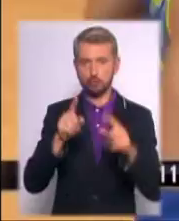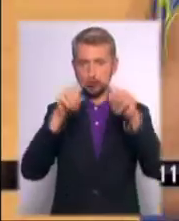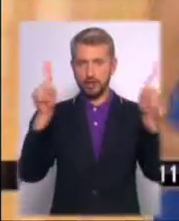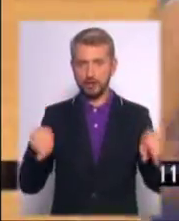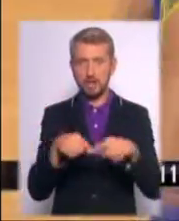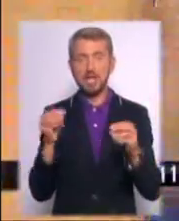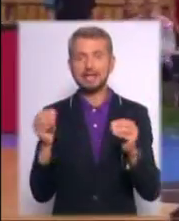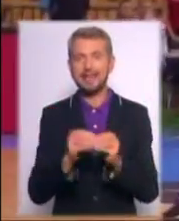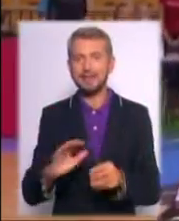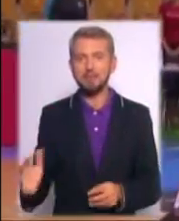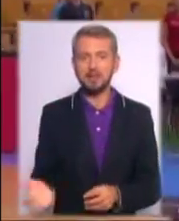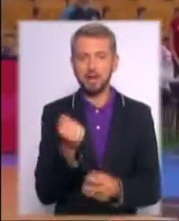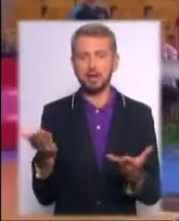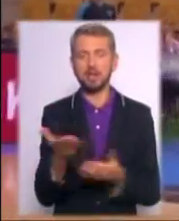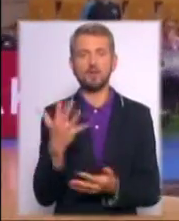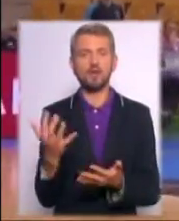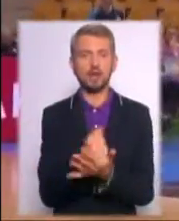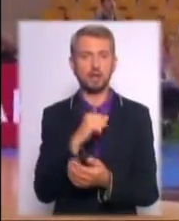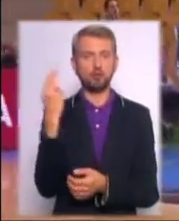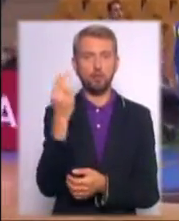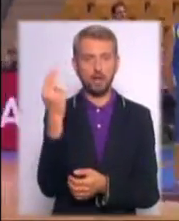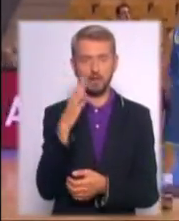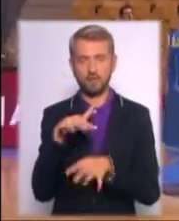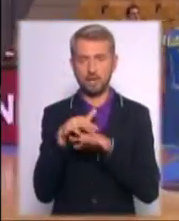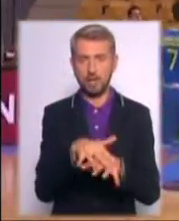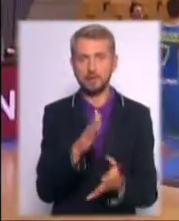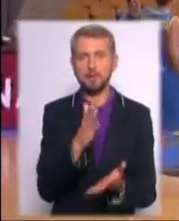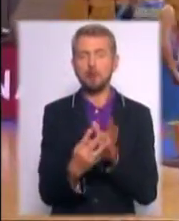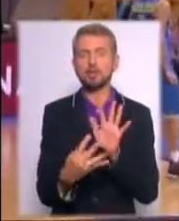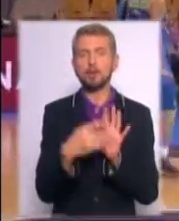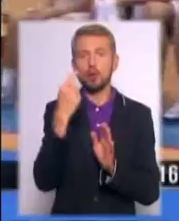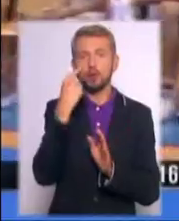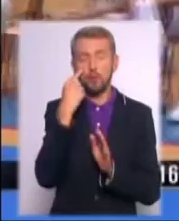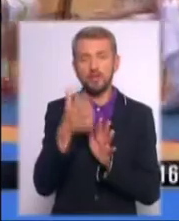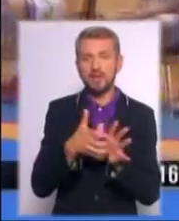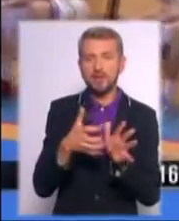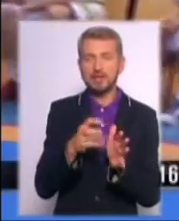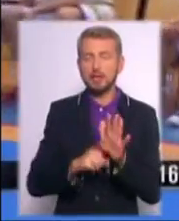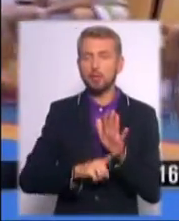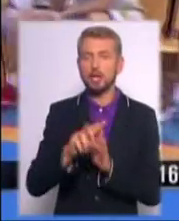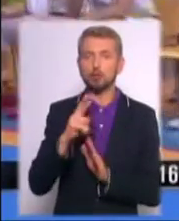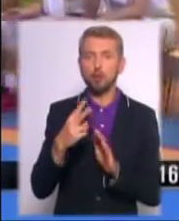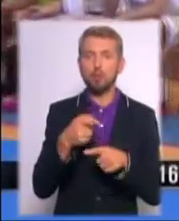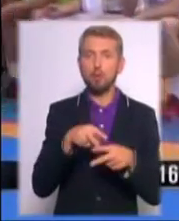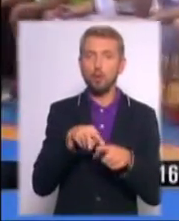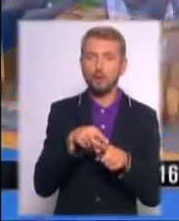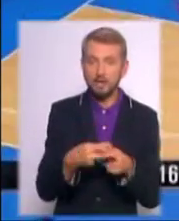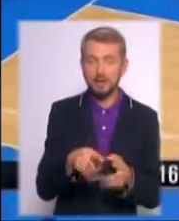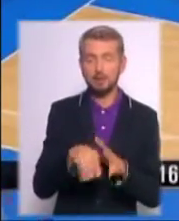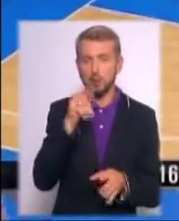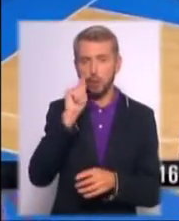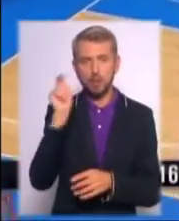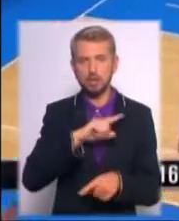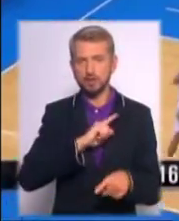10 підбирань, які виграли словенці в атаці. Маючи 9-очковий дефіцит на початку другої половини, збірна України